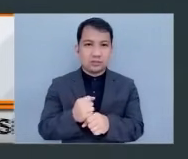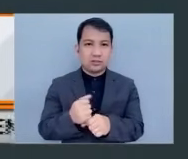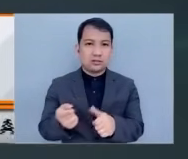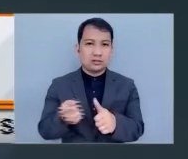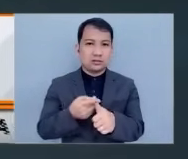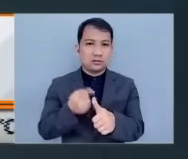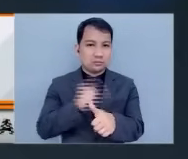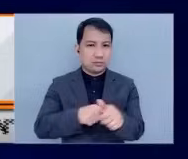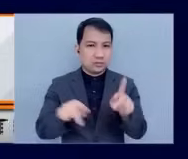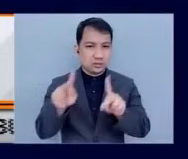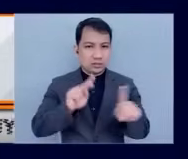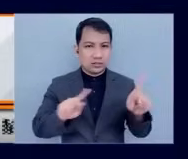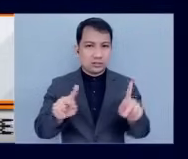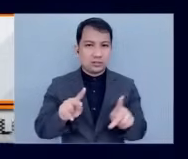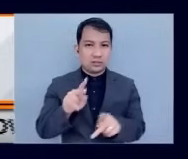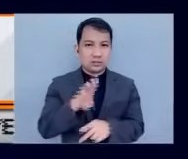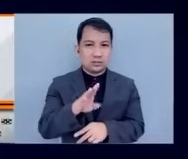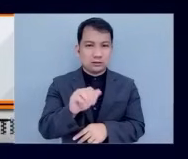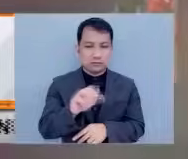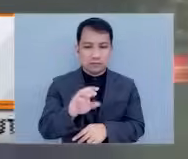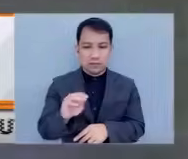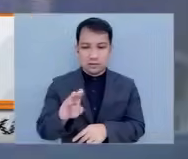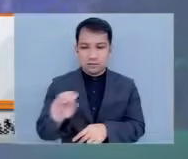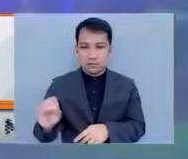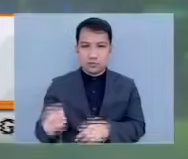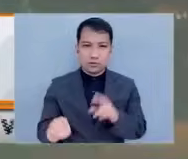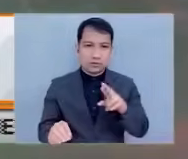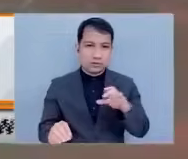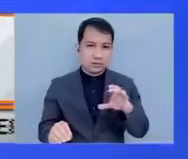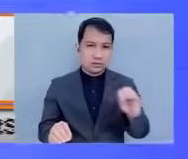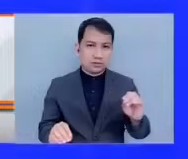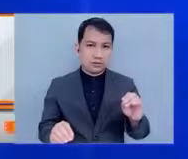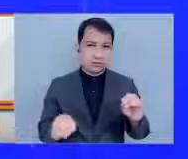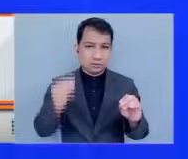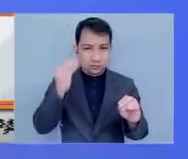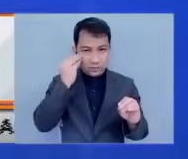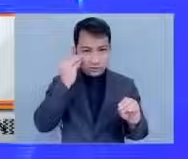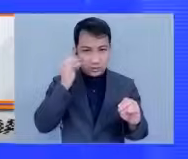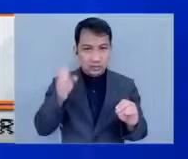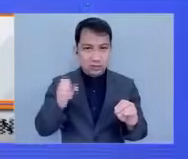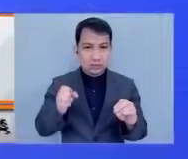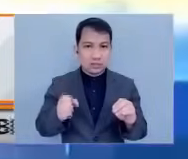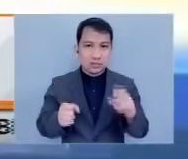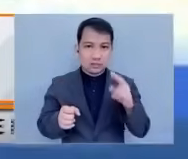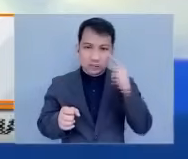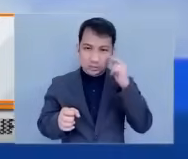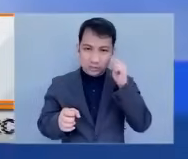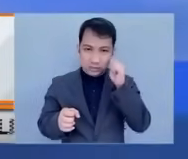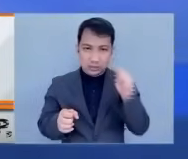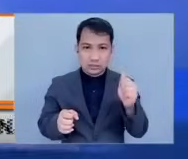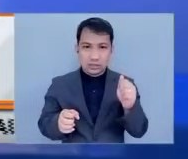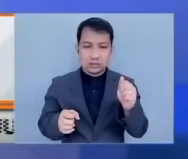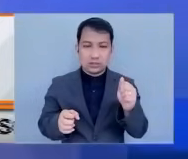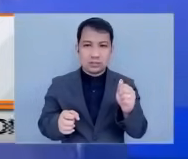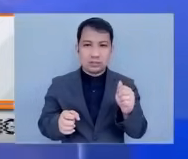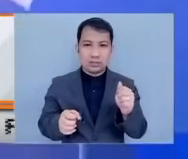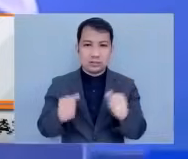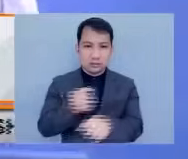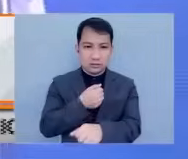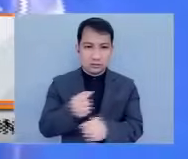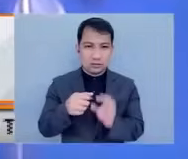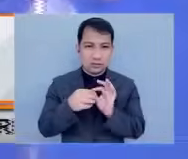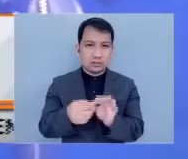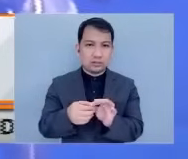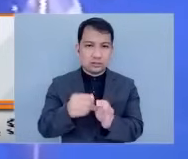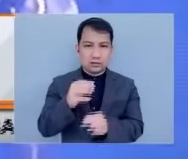performances na Bamboo, Rico Blanco, Mark Escueta at Nathan Azarcon sa mga awiting Monopoly,